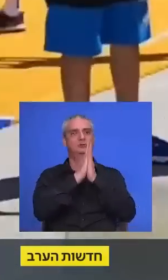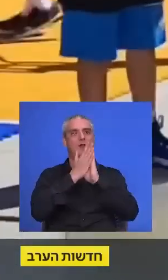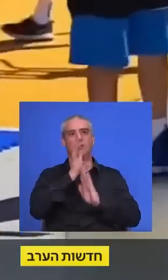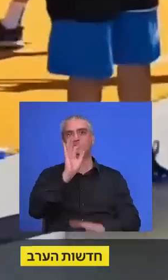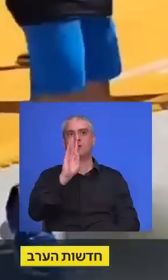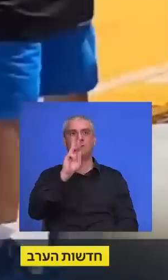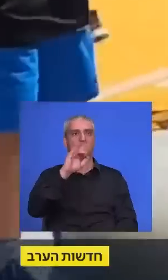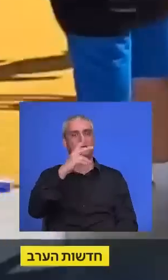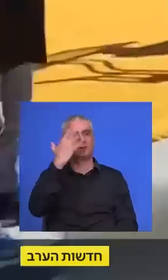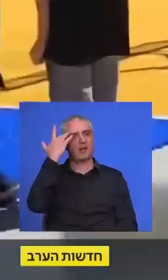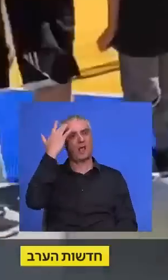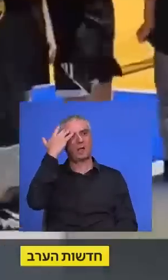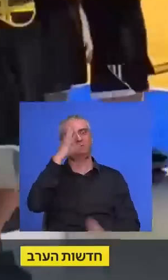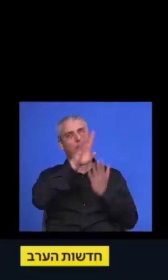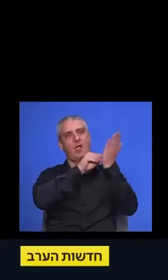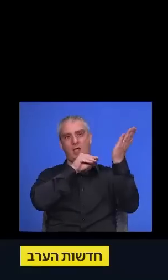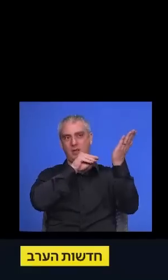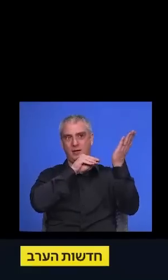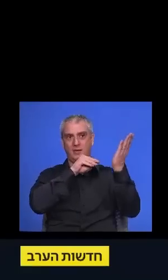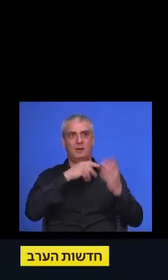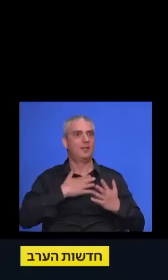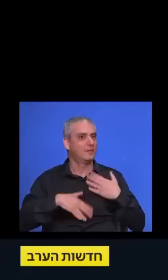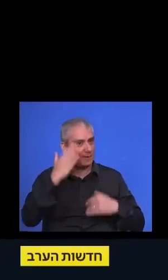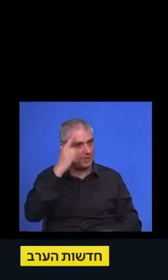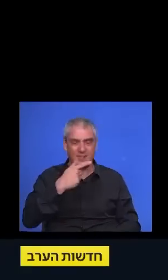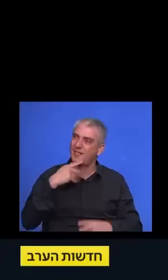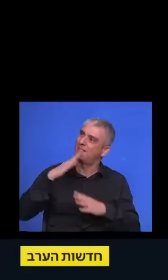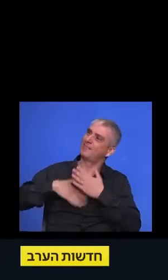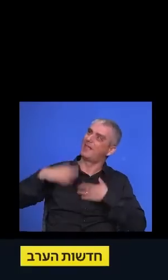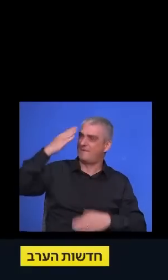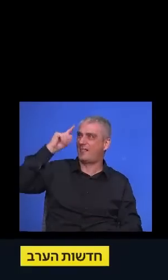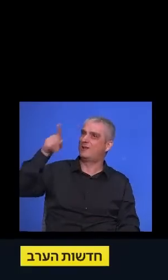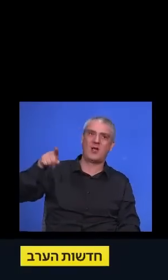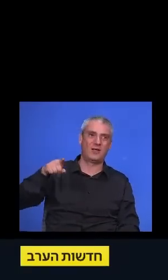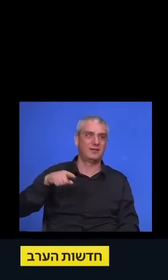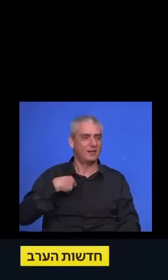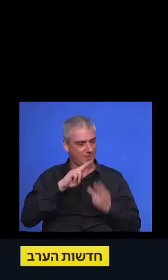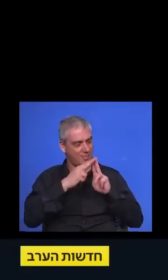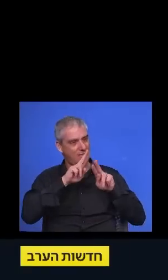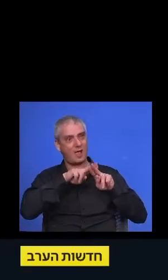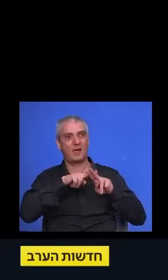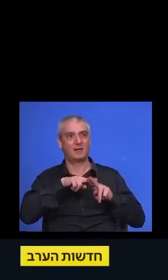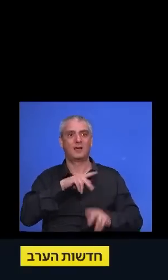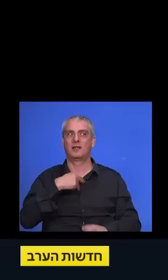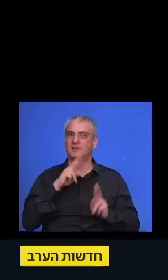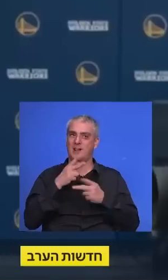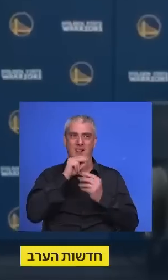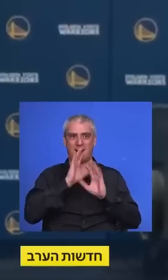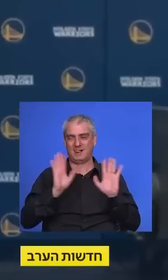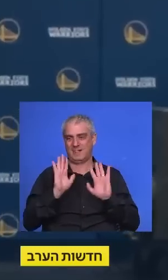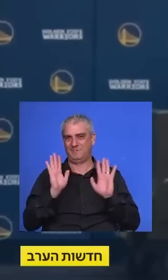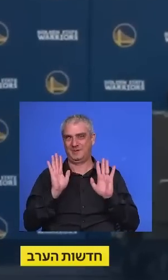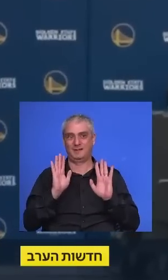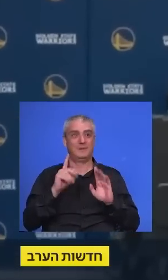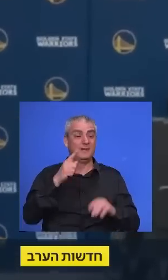בערי למקור השראה. Nice to meet you. Nice to meet you. Oh, hey, I'll see you later. Get to the top.